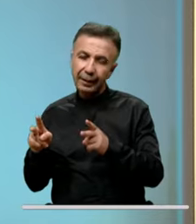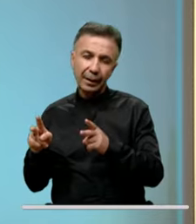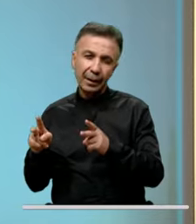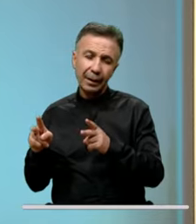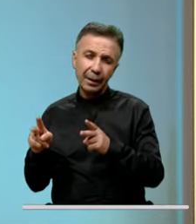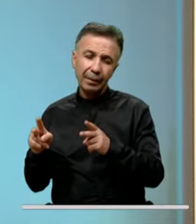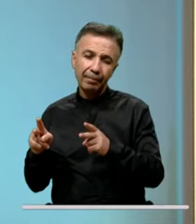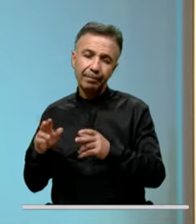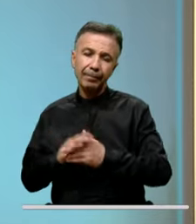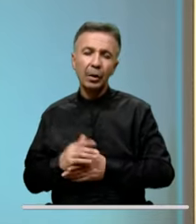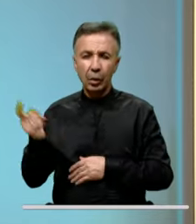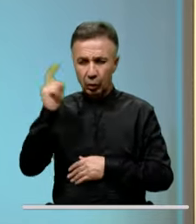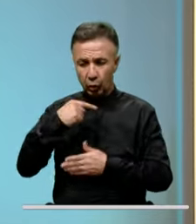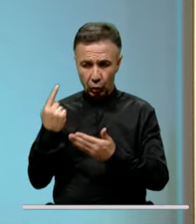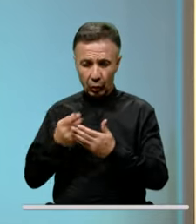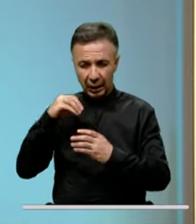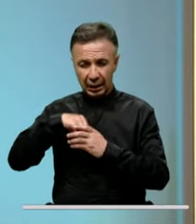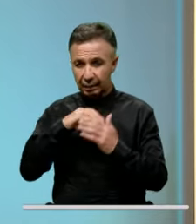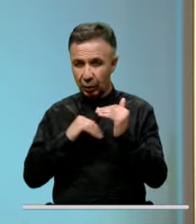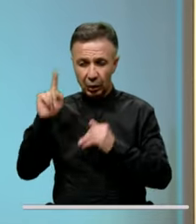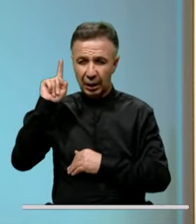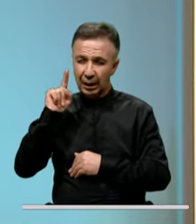affedeceği. Çünkü Kur'an-ı Kerim'de Rabbimiz